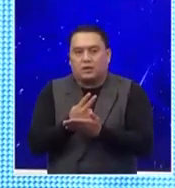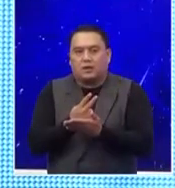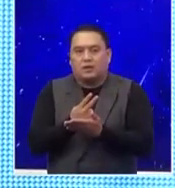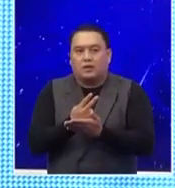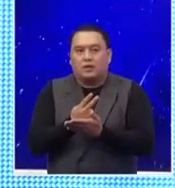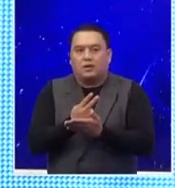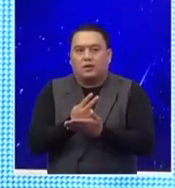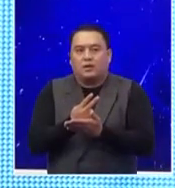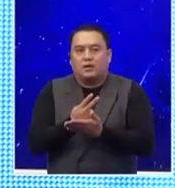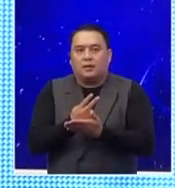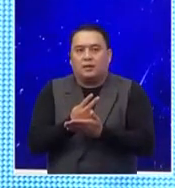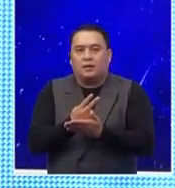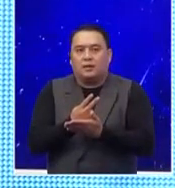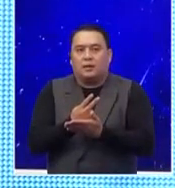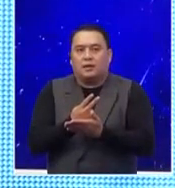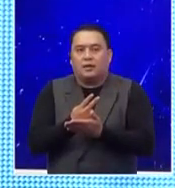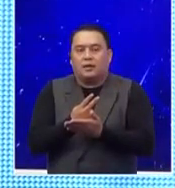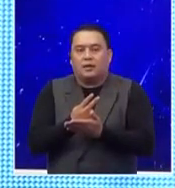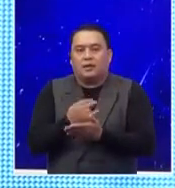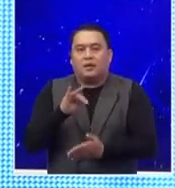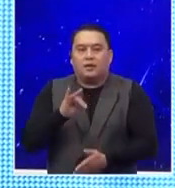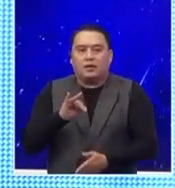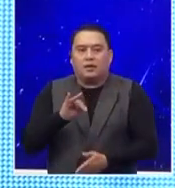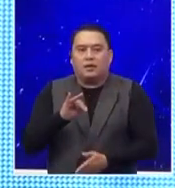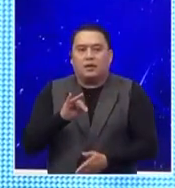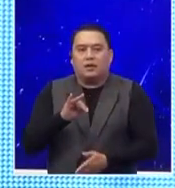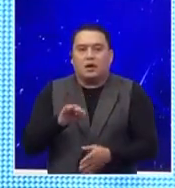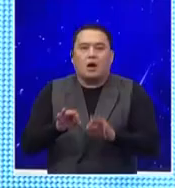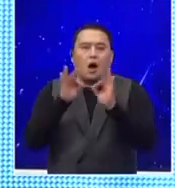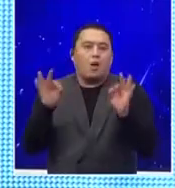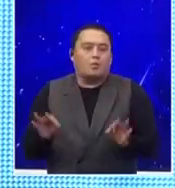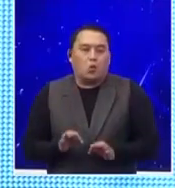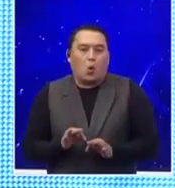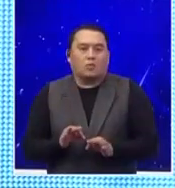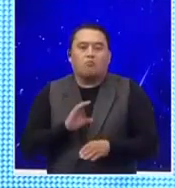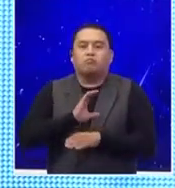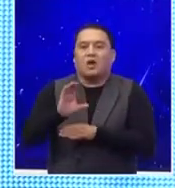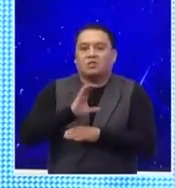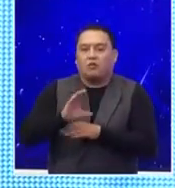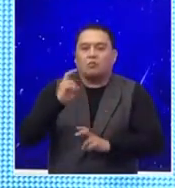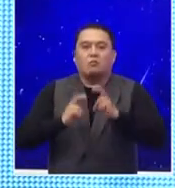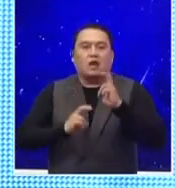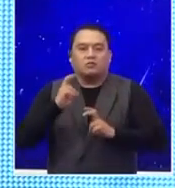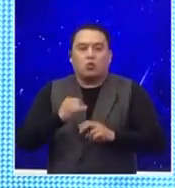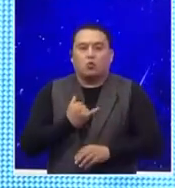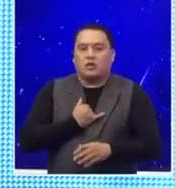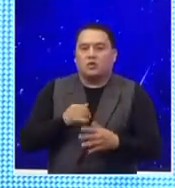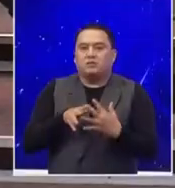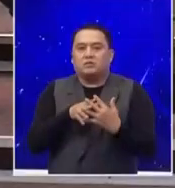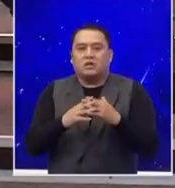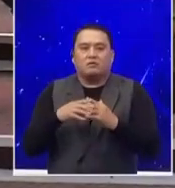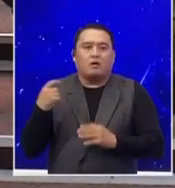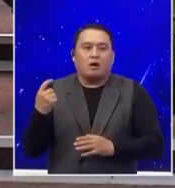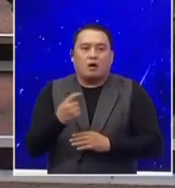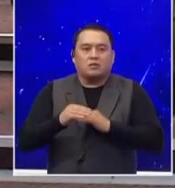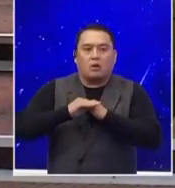большой. Вот. И объемы промышленного производства. Мы аграрный регион.